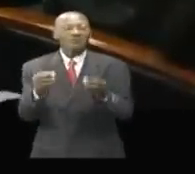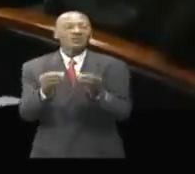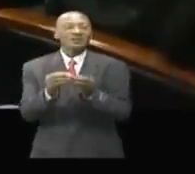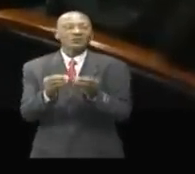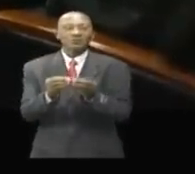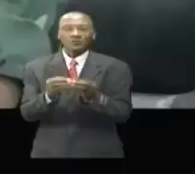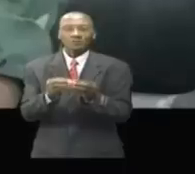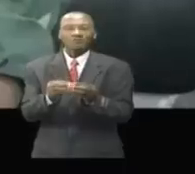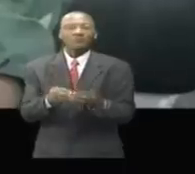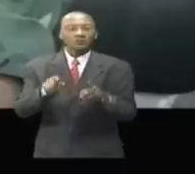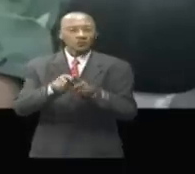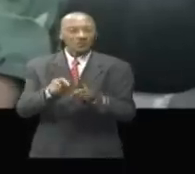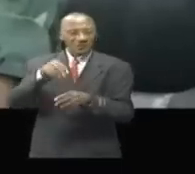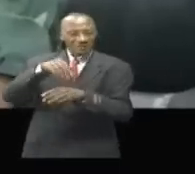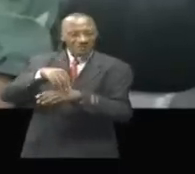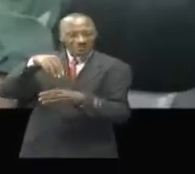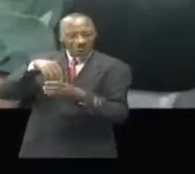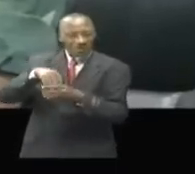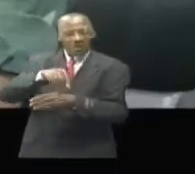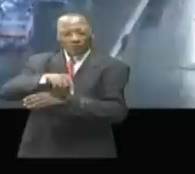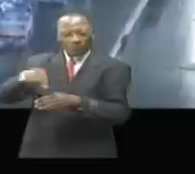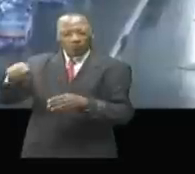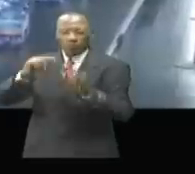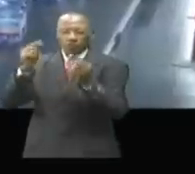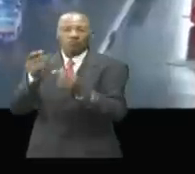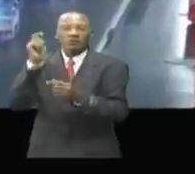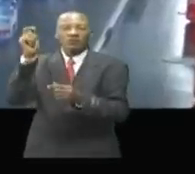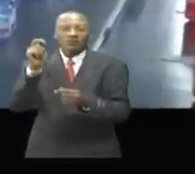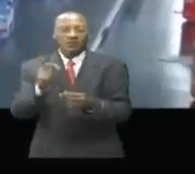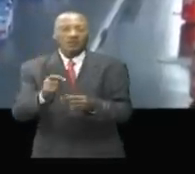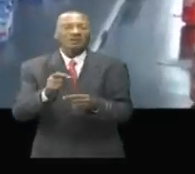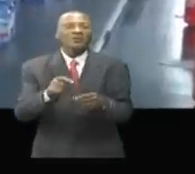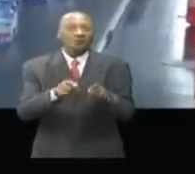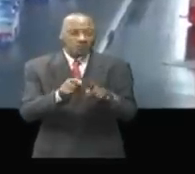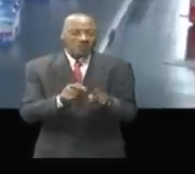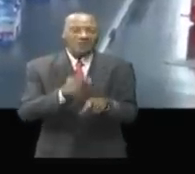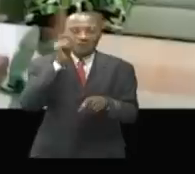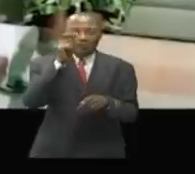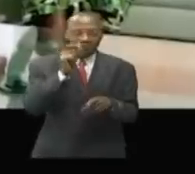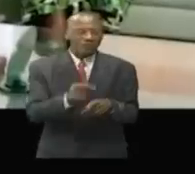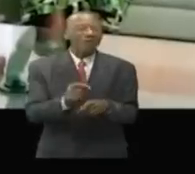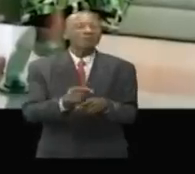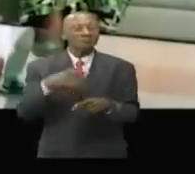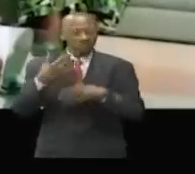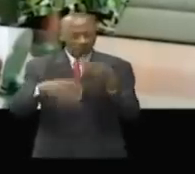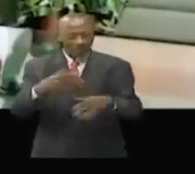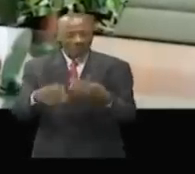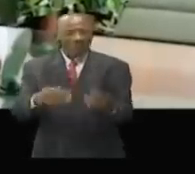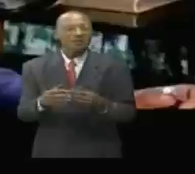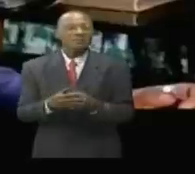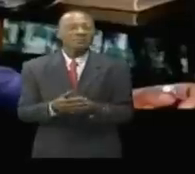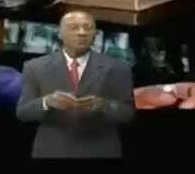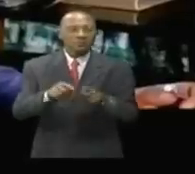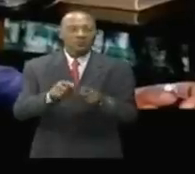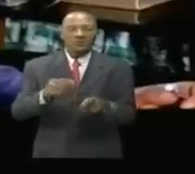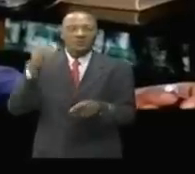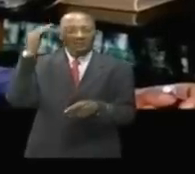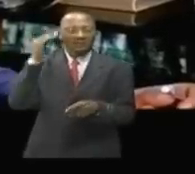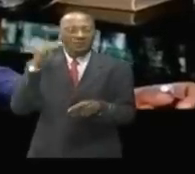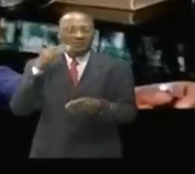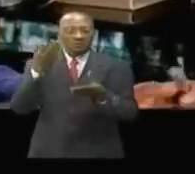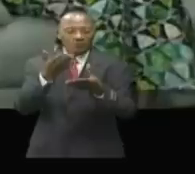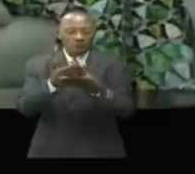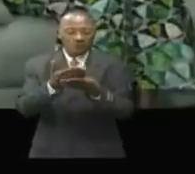des forces armées, corps du génie militaire, au ministère des infrastructures et travaux publics, mais aussi au ministère du portefeuille. Il